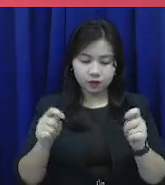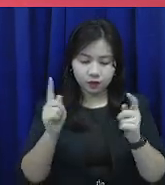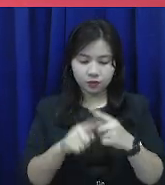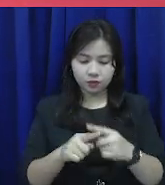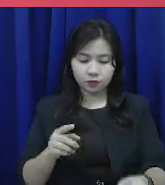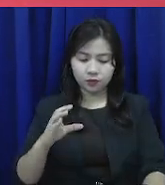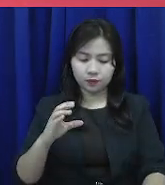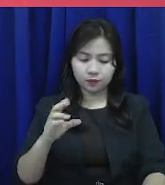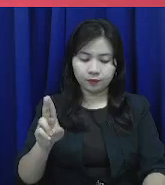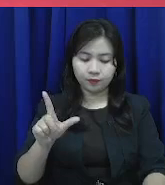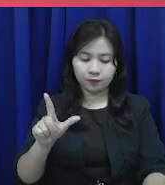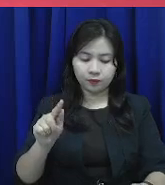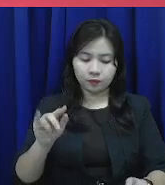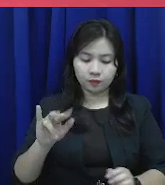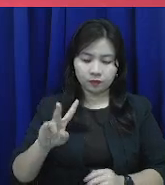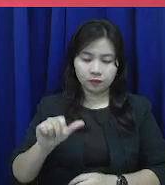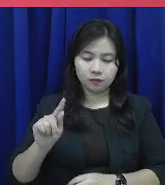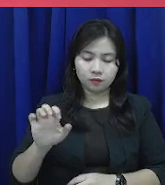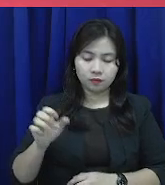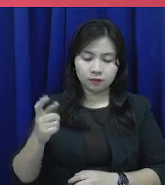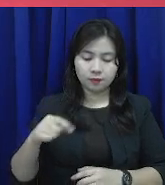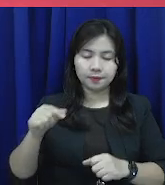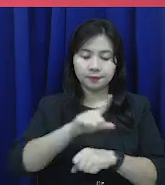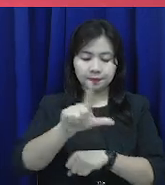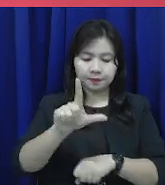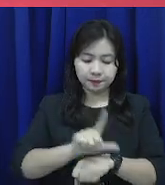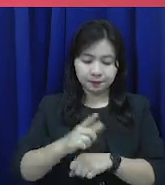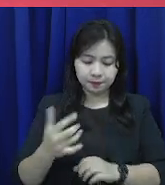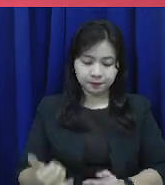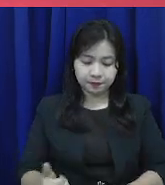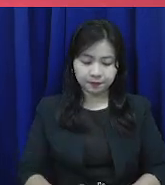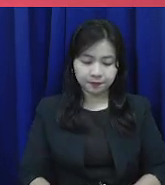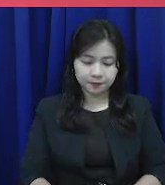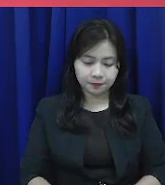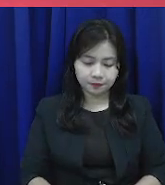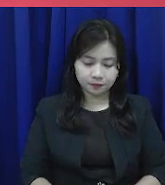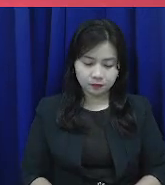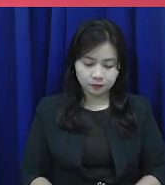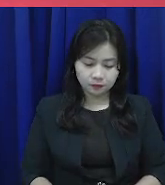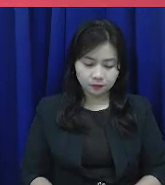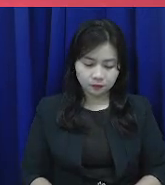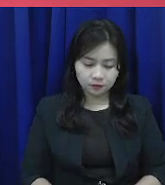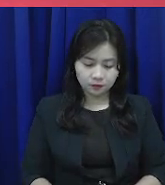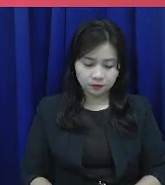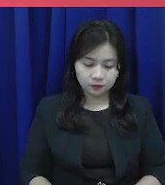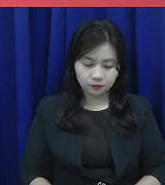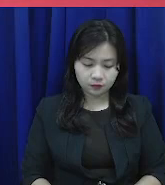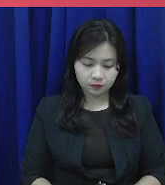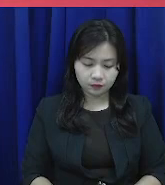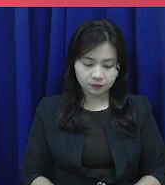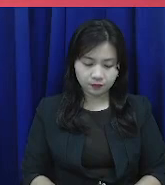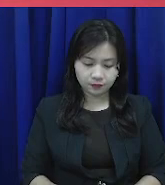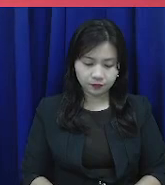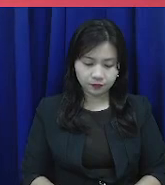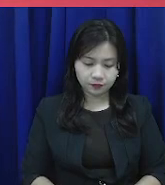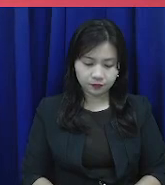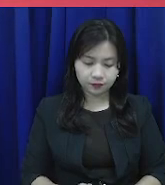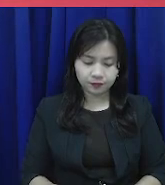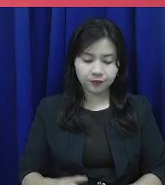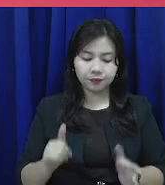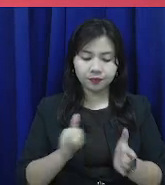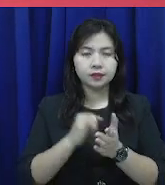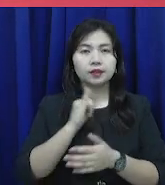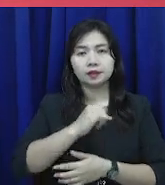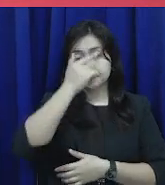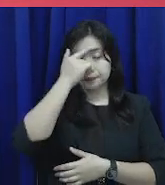to acquire or you're trying to develop the land you see now kaya ko po sinasabi Ian mga kapatid is because of the